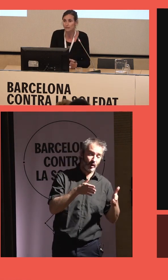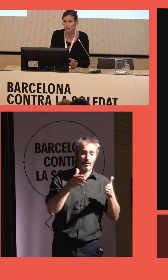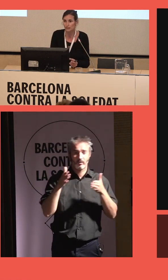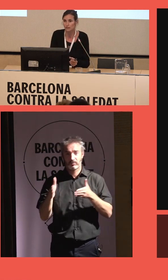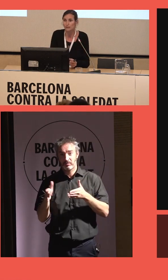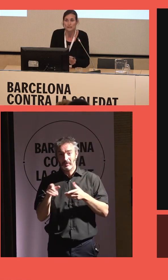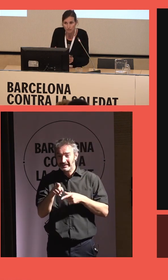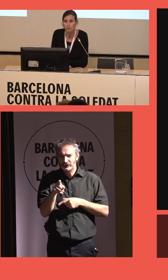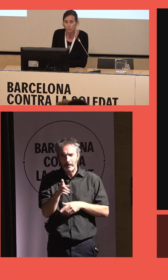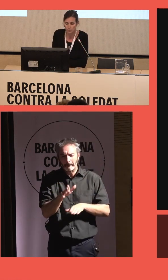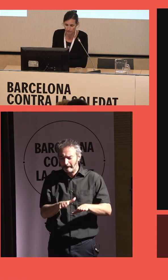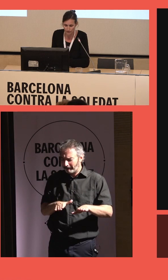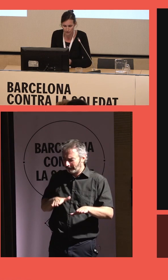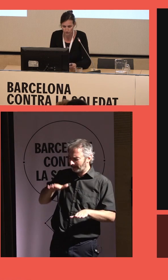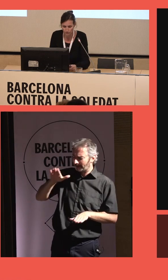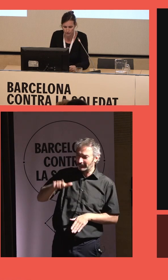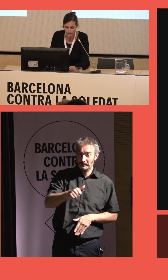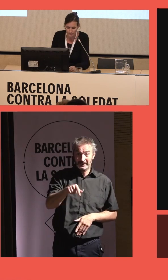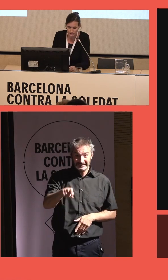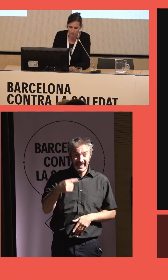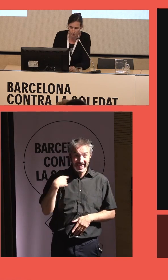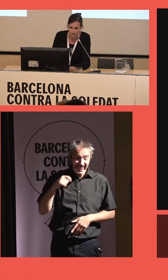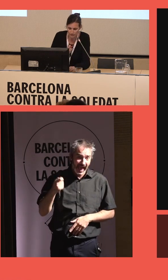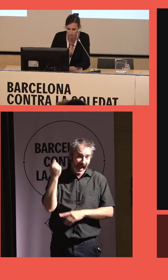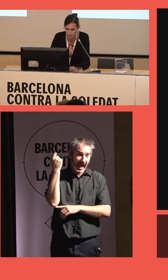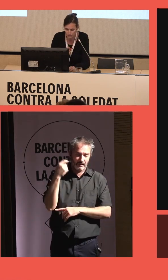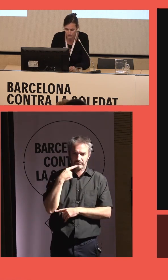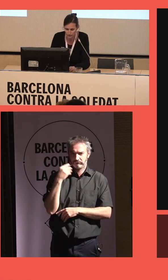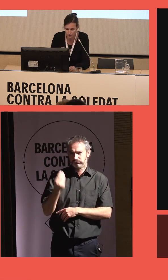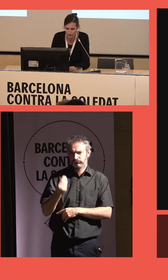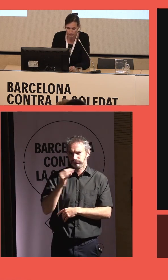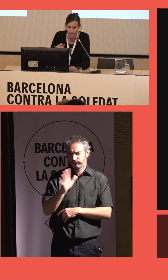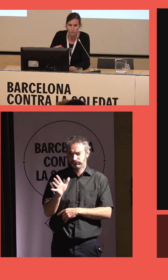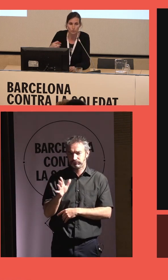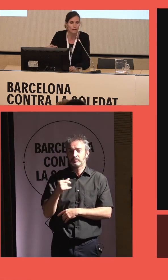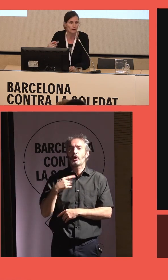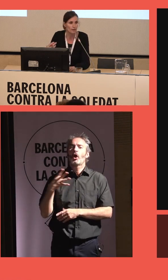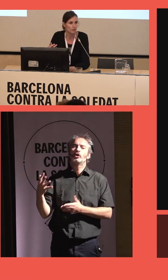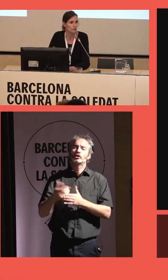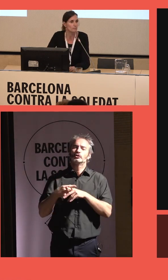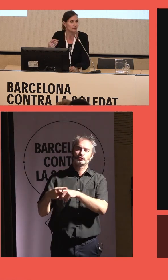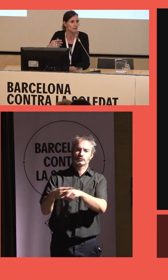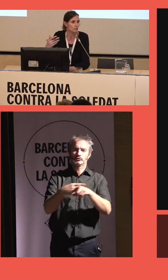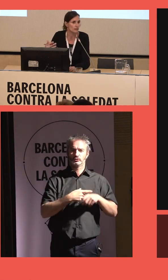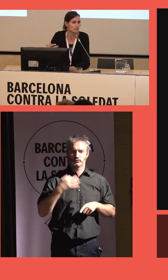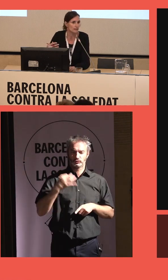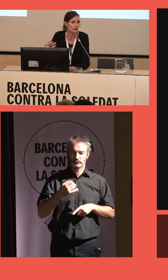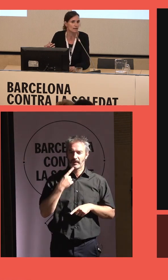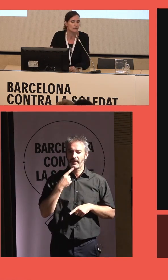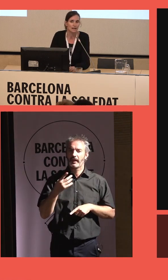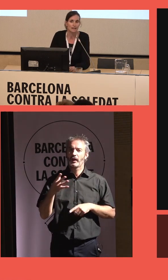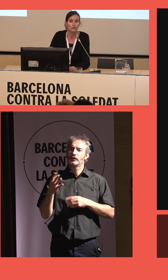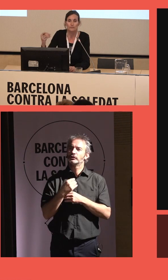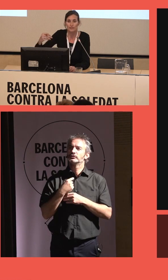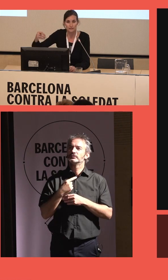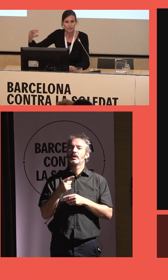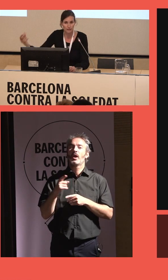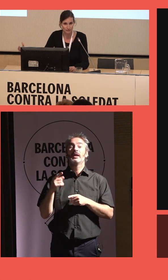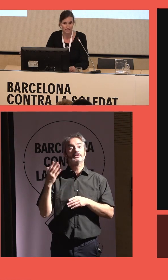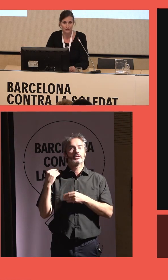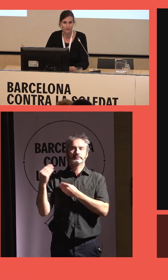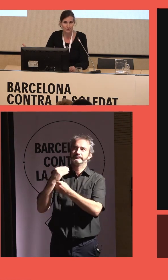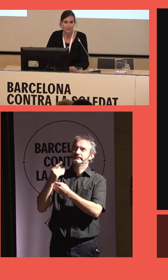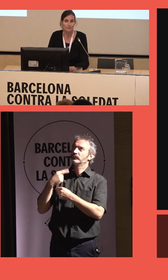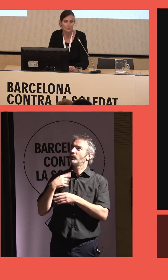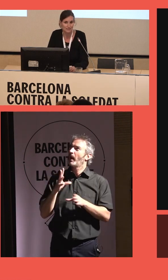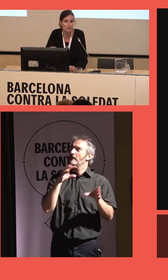començant per aquí ja fem molta feina i aquesta és la part de responsabilitat que tothom ha de veure hem estat educats en el no et fiquis en la